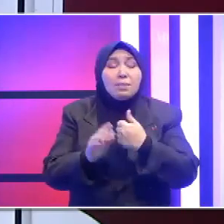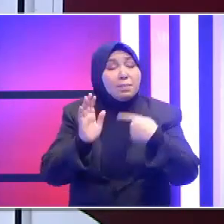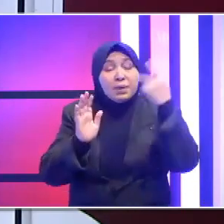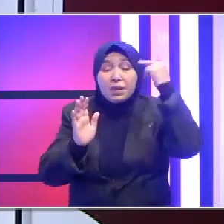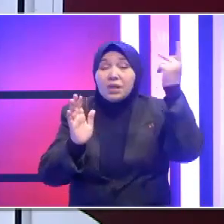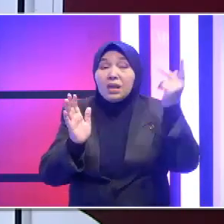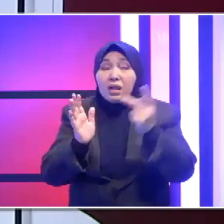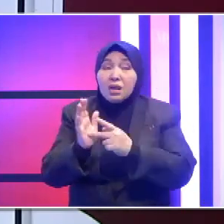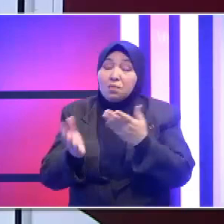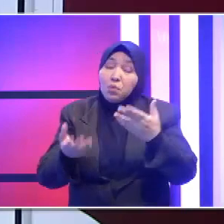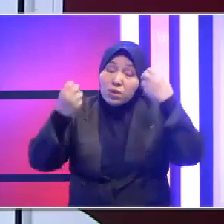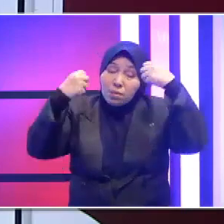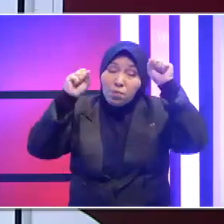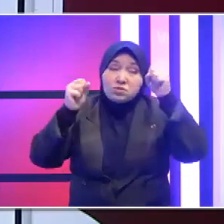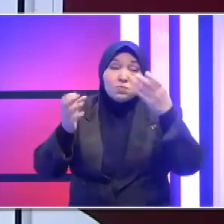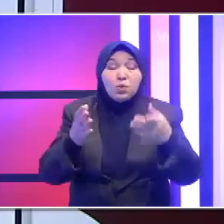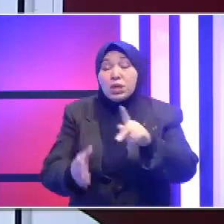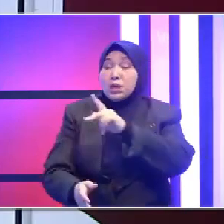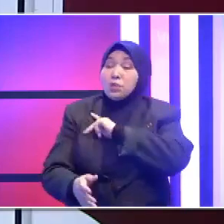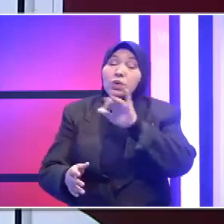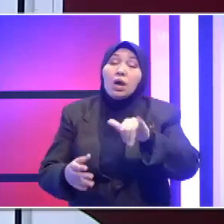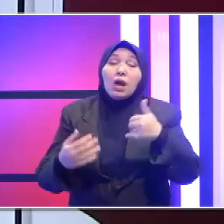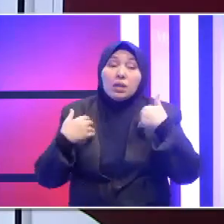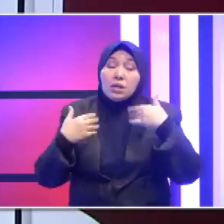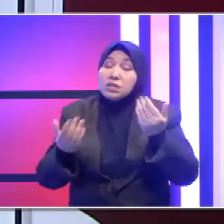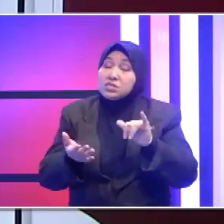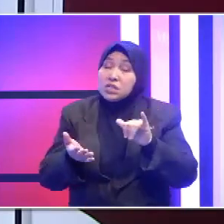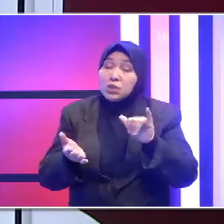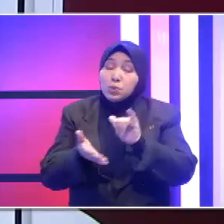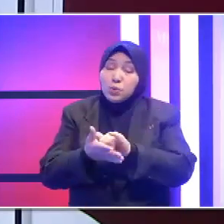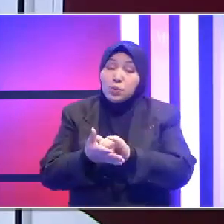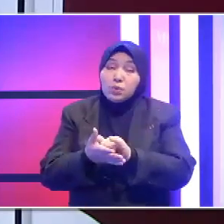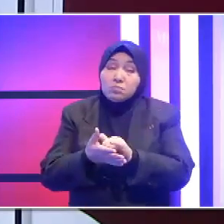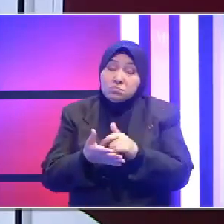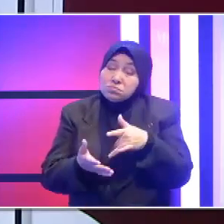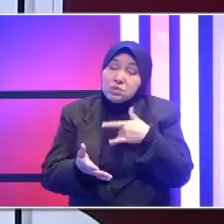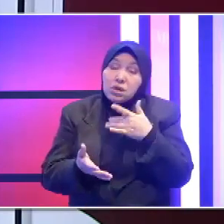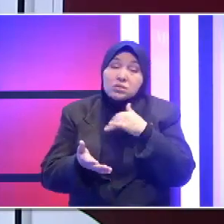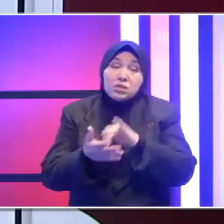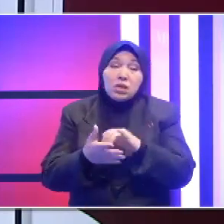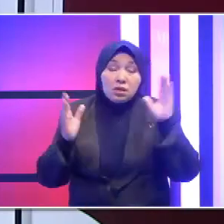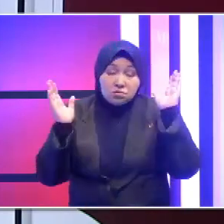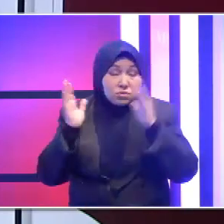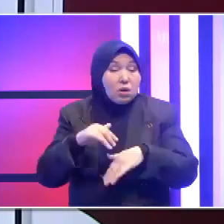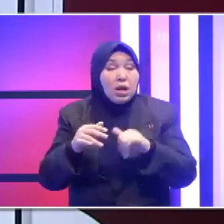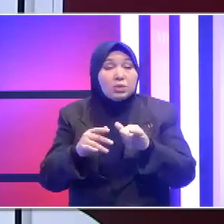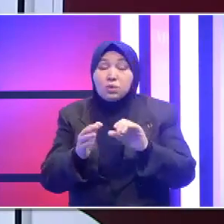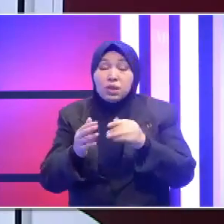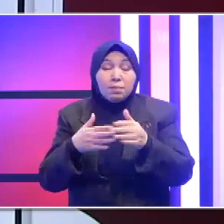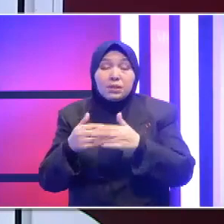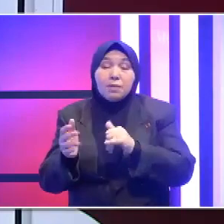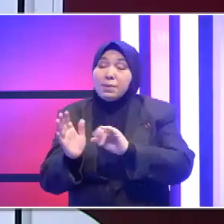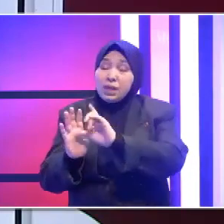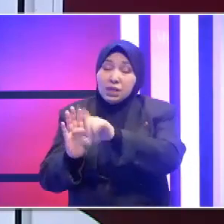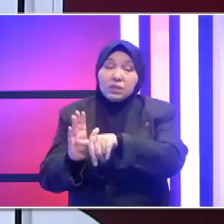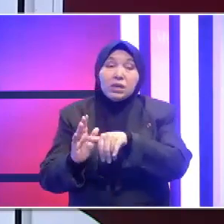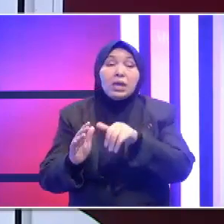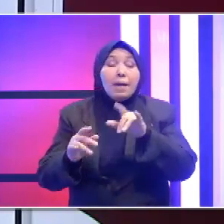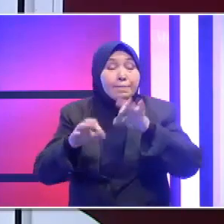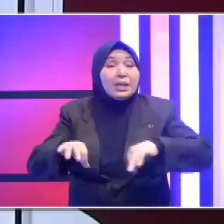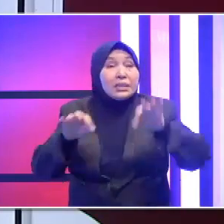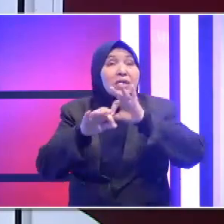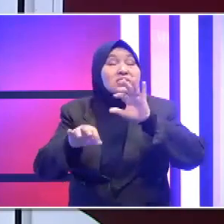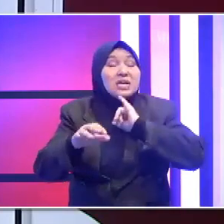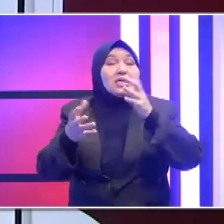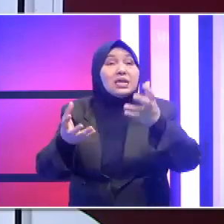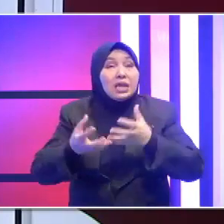yang mungkin bos mungkin ketua yang ada di situ dia merasakan bahwa shalat ini tapi kemudian yang penting adalah Sayu